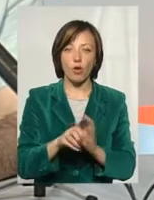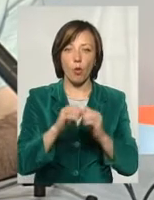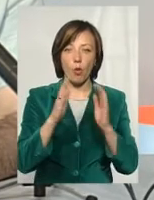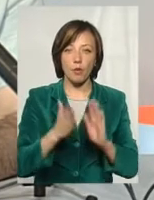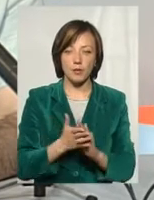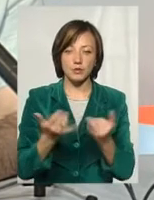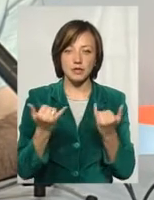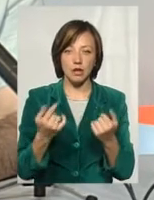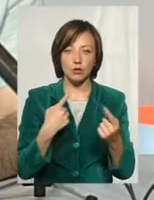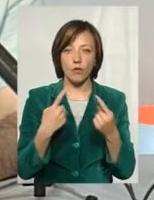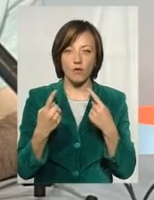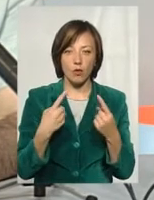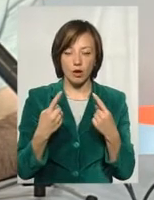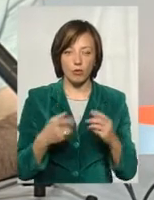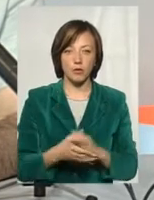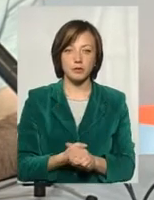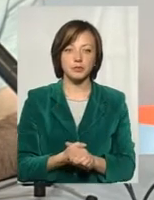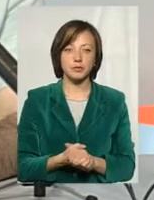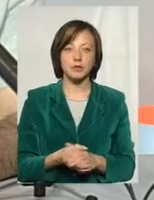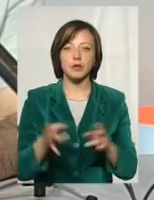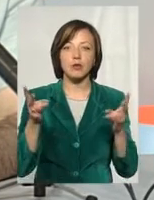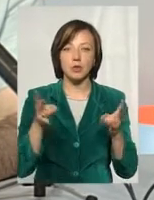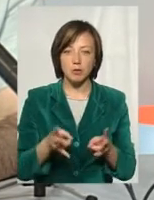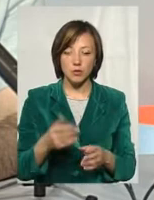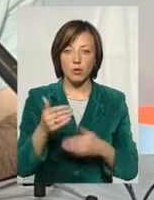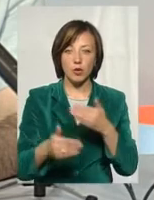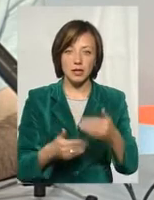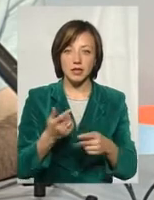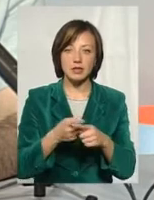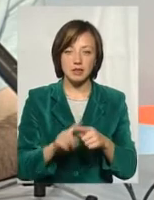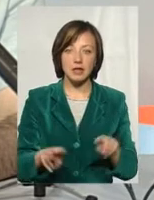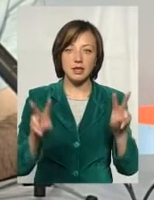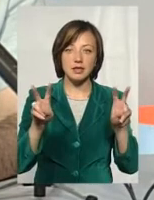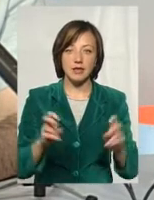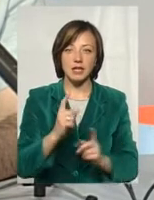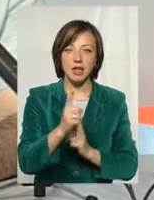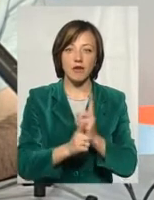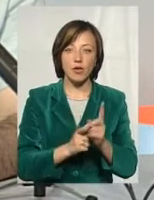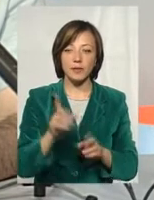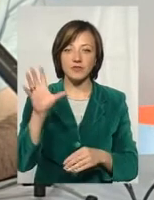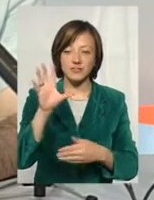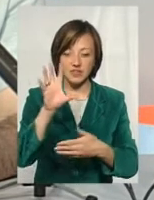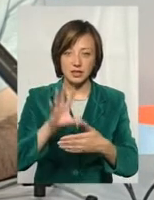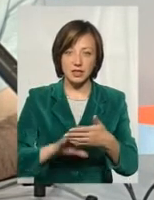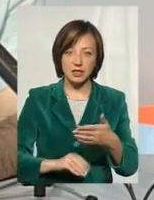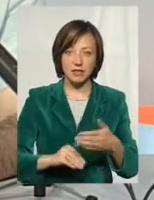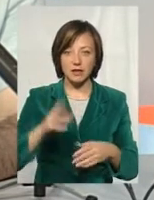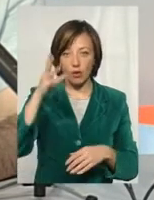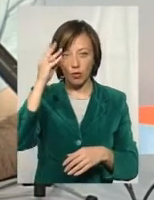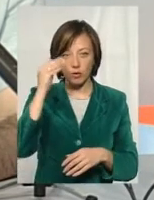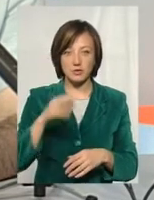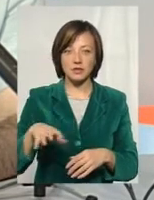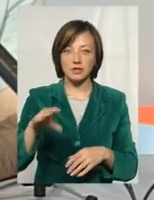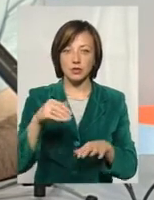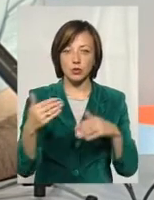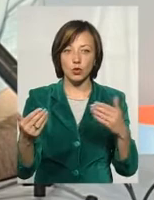вами говоримо. Тобто, його потрібно пройти. І це називається реформа, коли ми зі всі аспекти врахуємо, зі всіх